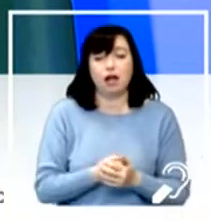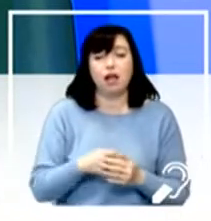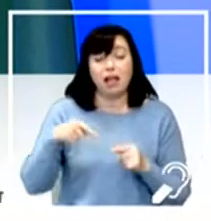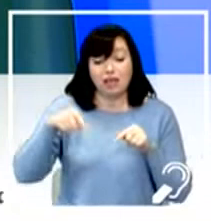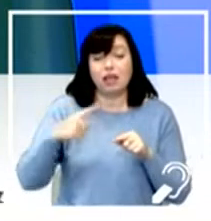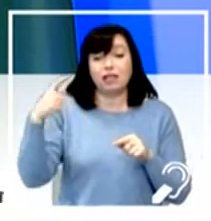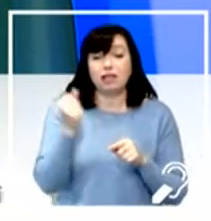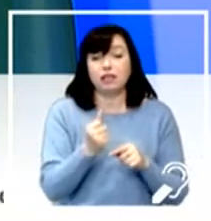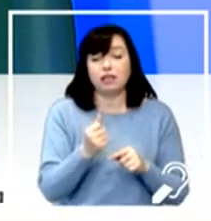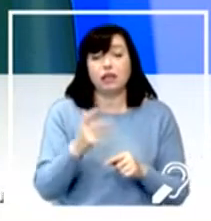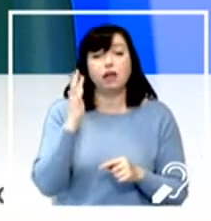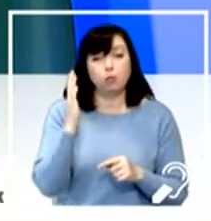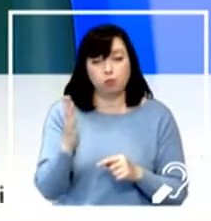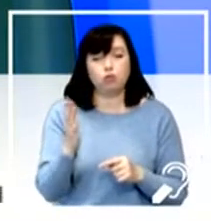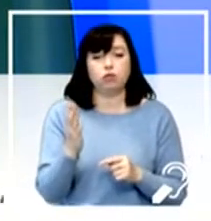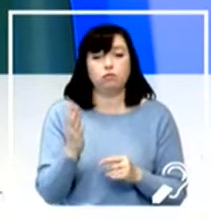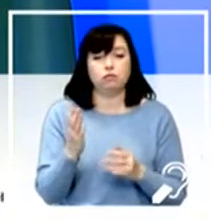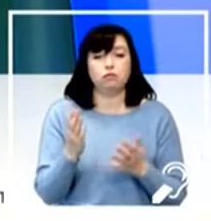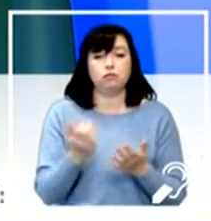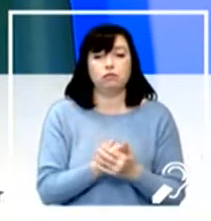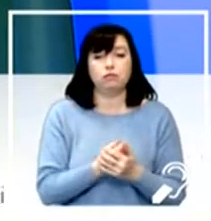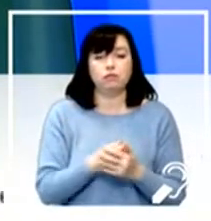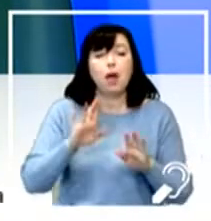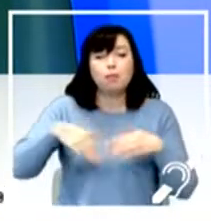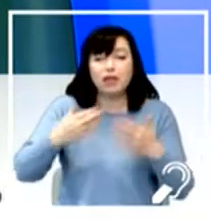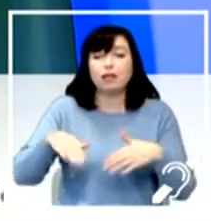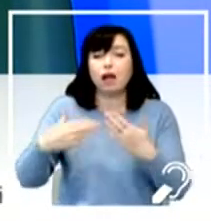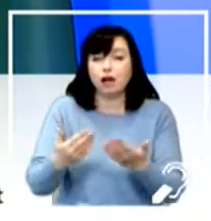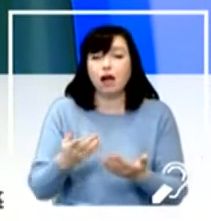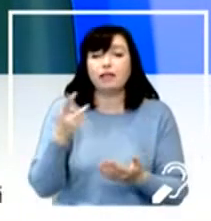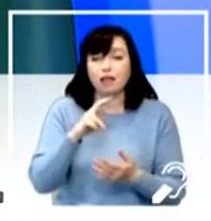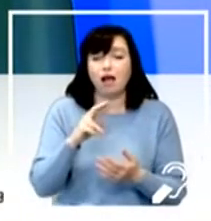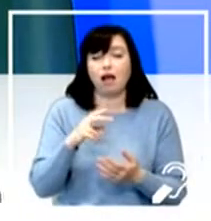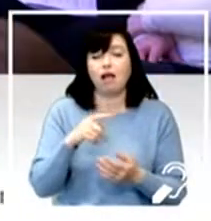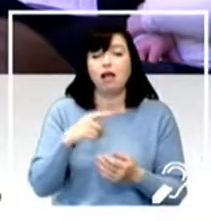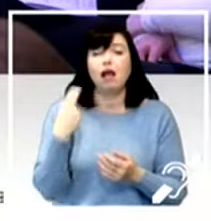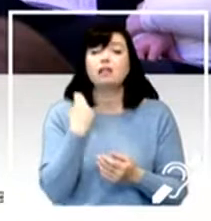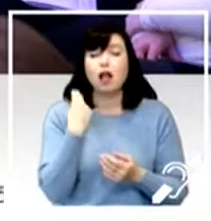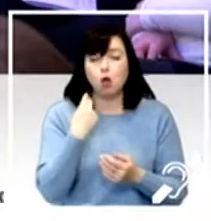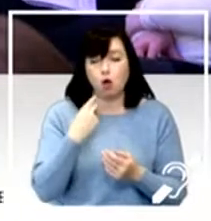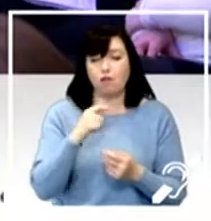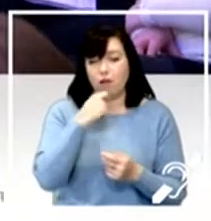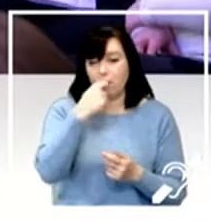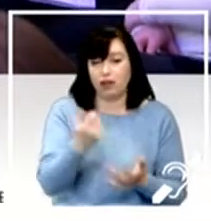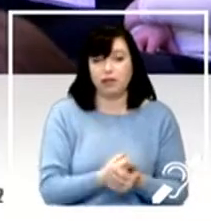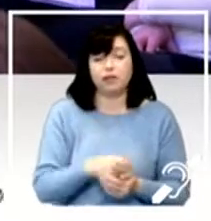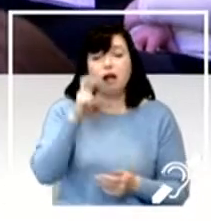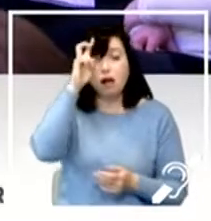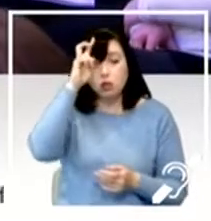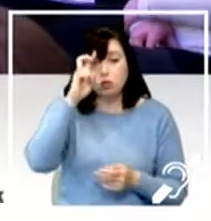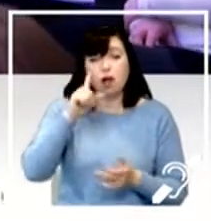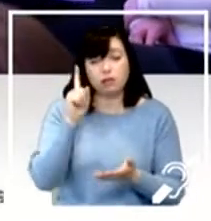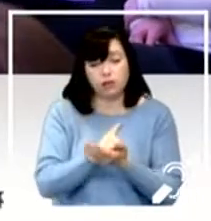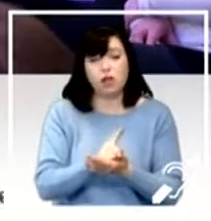Săptămâna aceasta vom ieși și cu propunerile pentru politică fiscală. Statul trebuie să